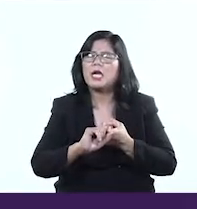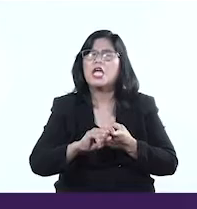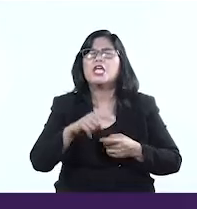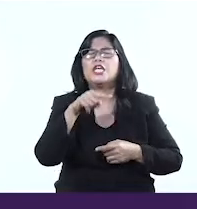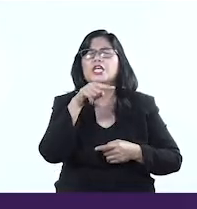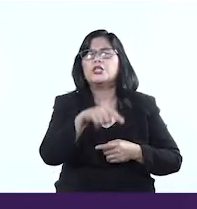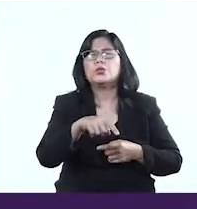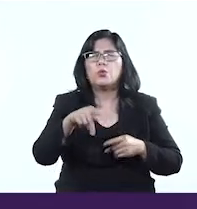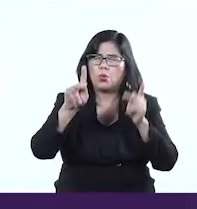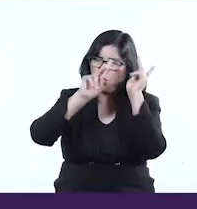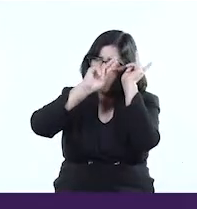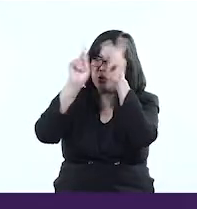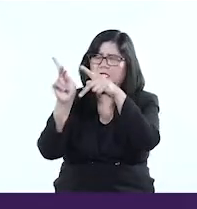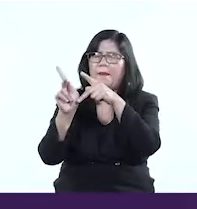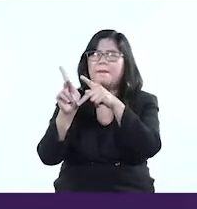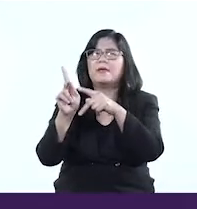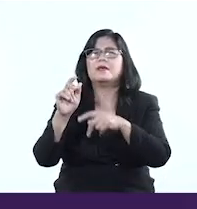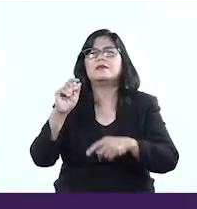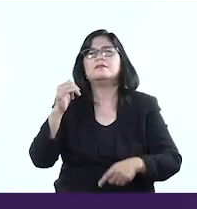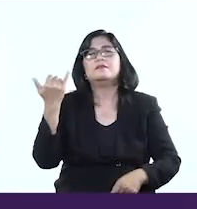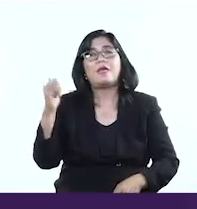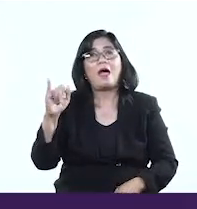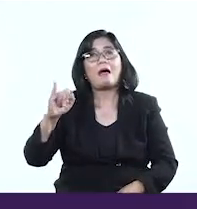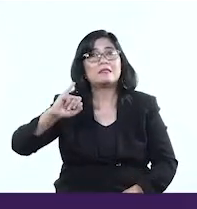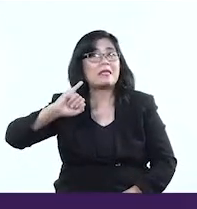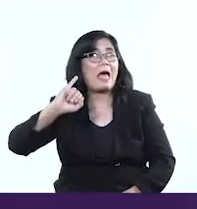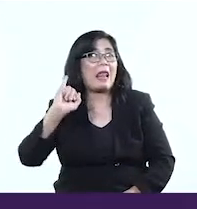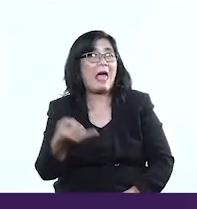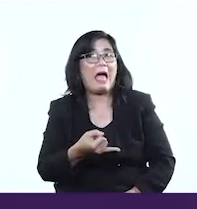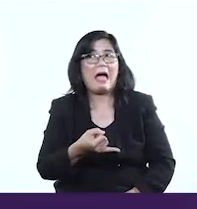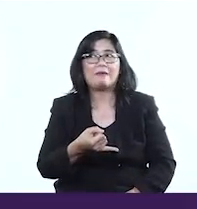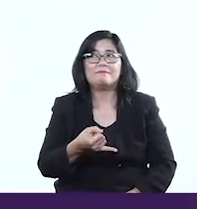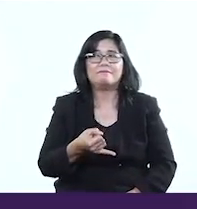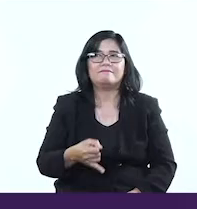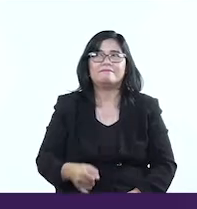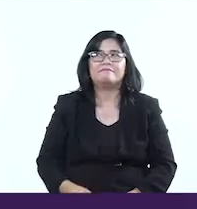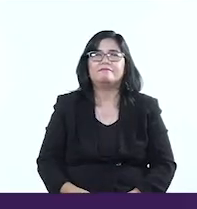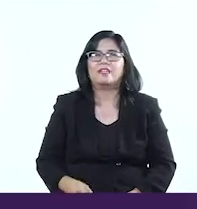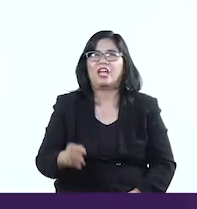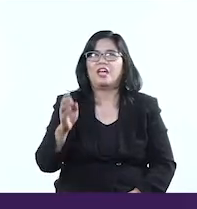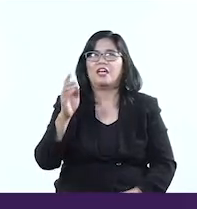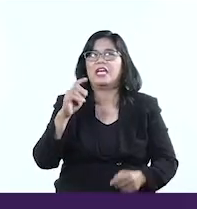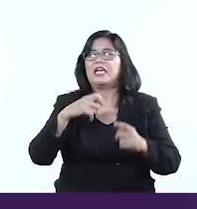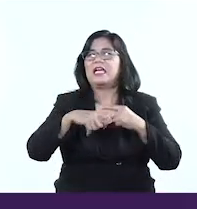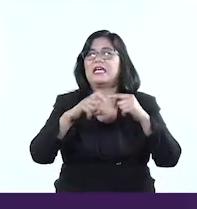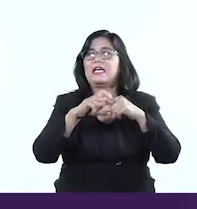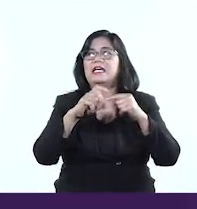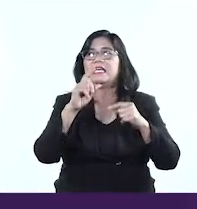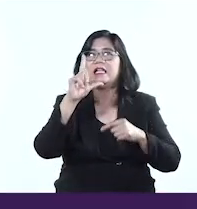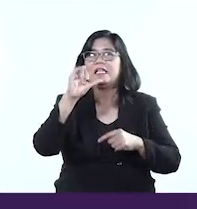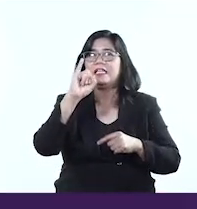tegaskan disini adalah konsep yang reru Hai bukan cuma kliru kliru tuh biasa